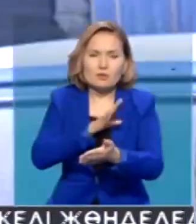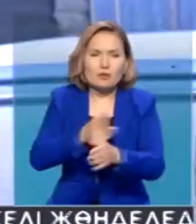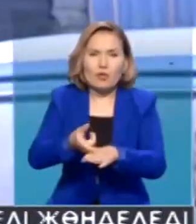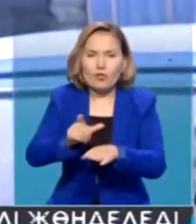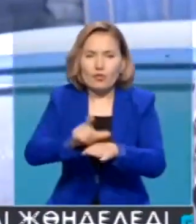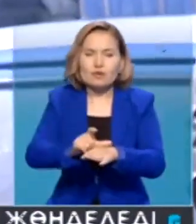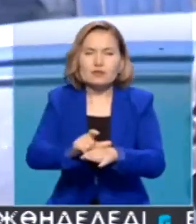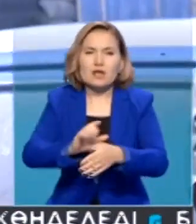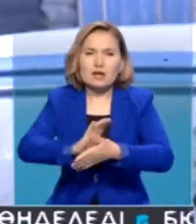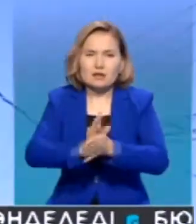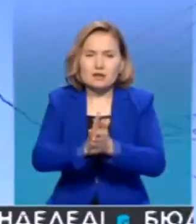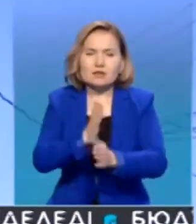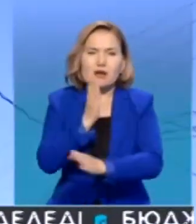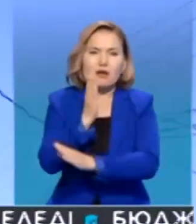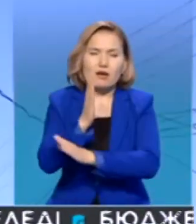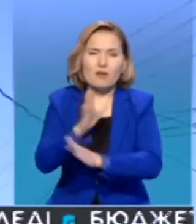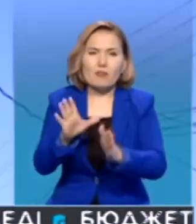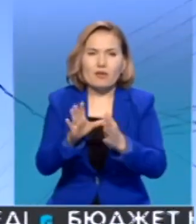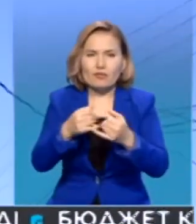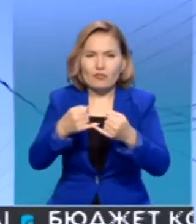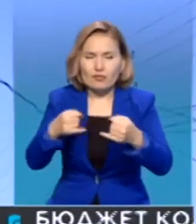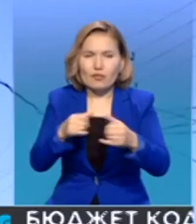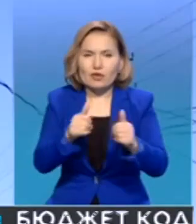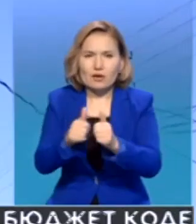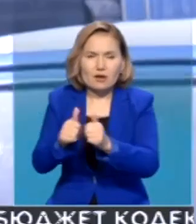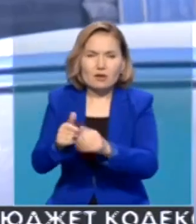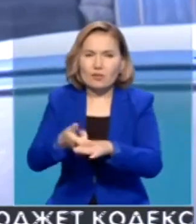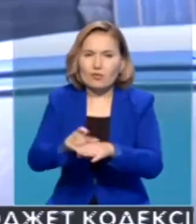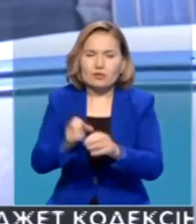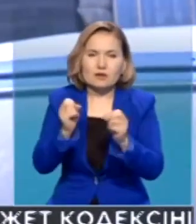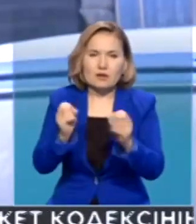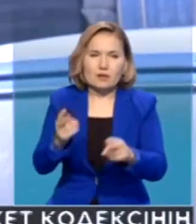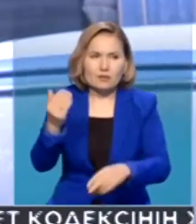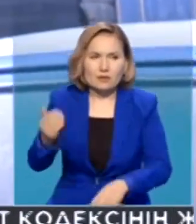мойындайды. Талапқа сай емес. Кезінде салынған кезде түгелі болды мұнда. Мына